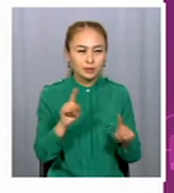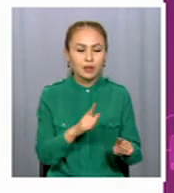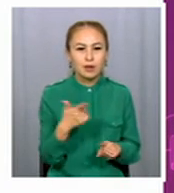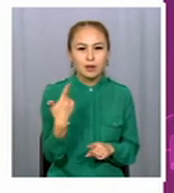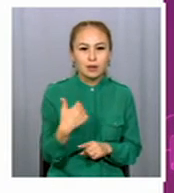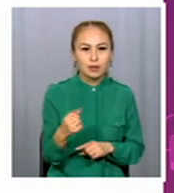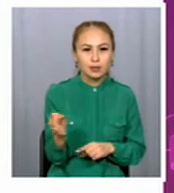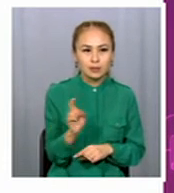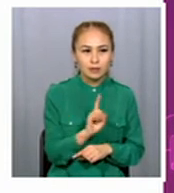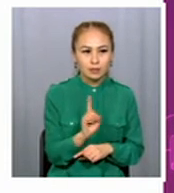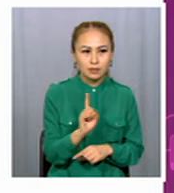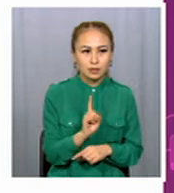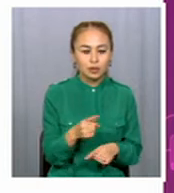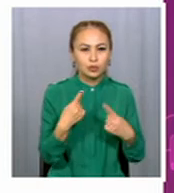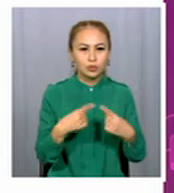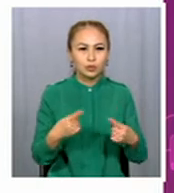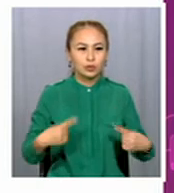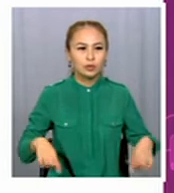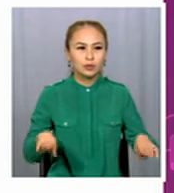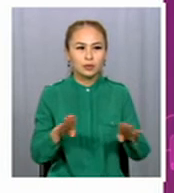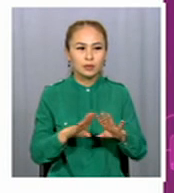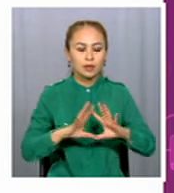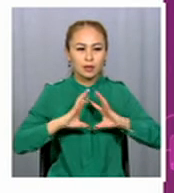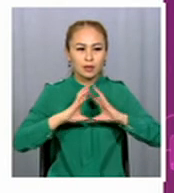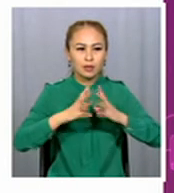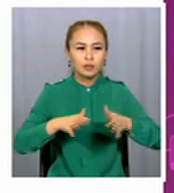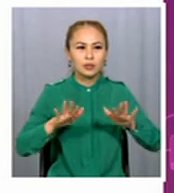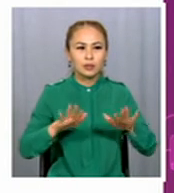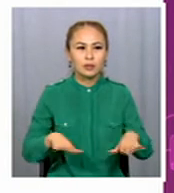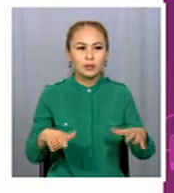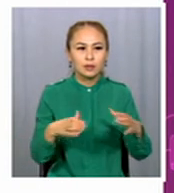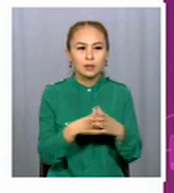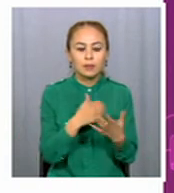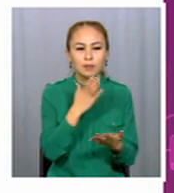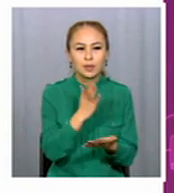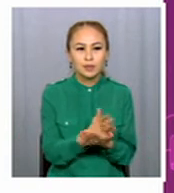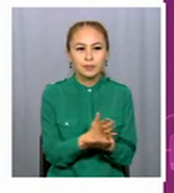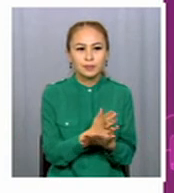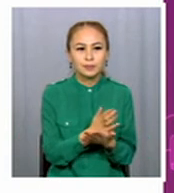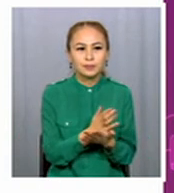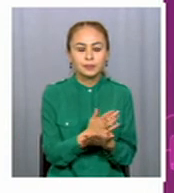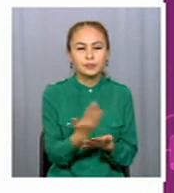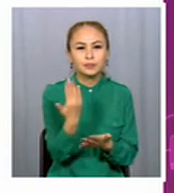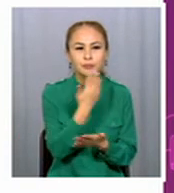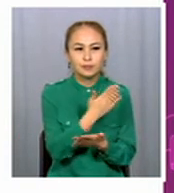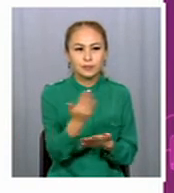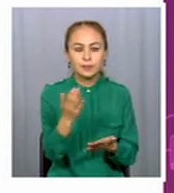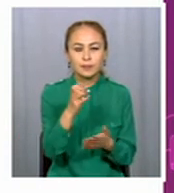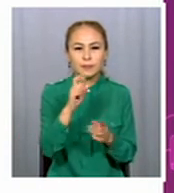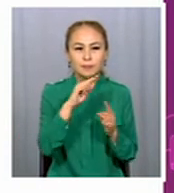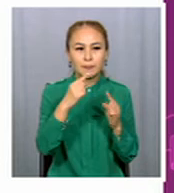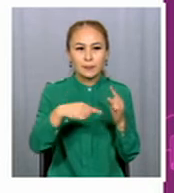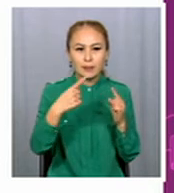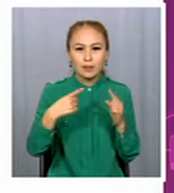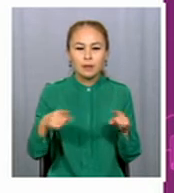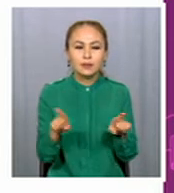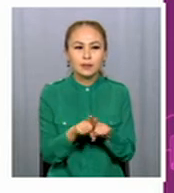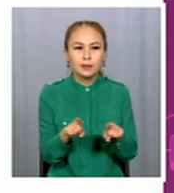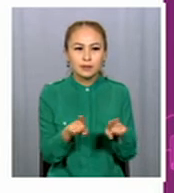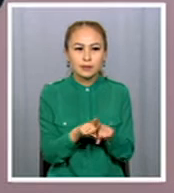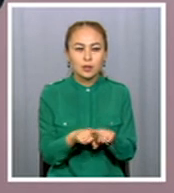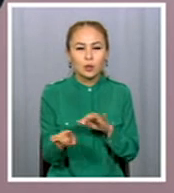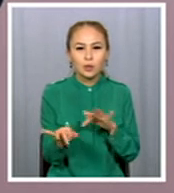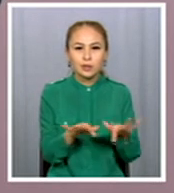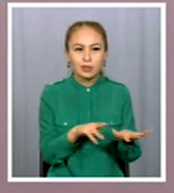газдардан, түрлі ғарыш денелерінен тұрады. Ол спираль тәрізді